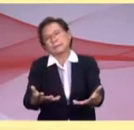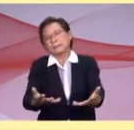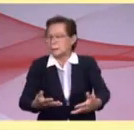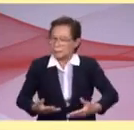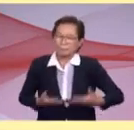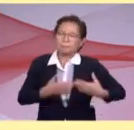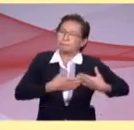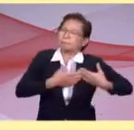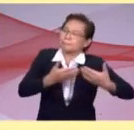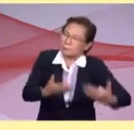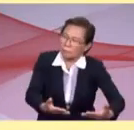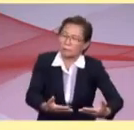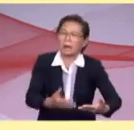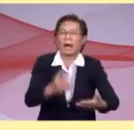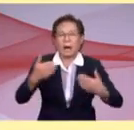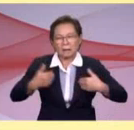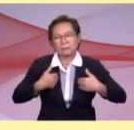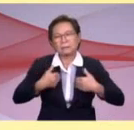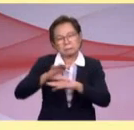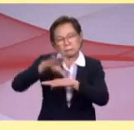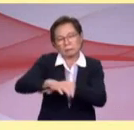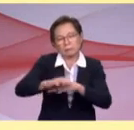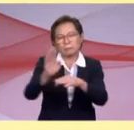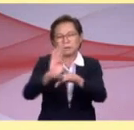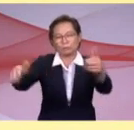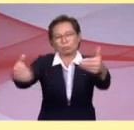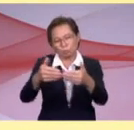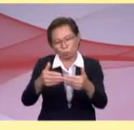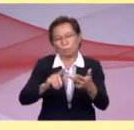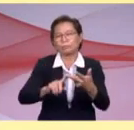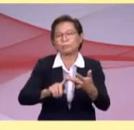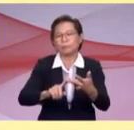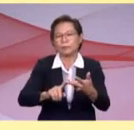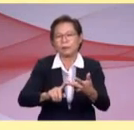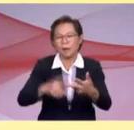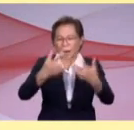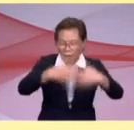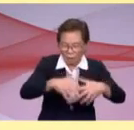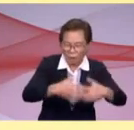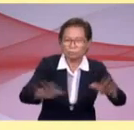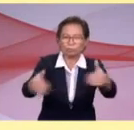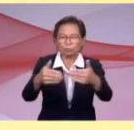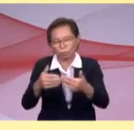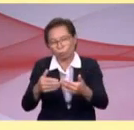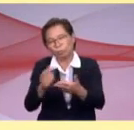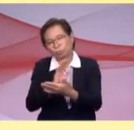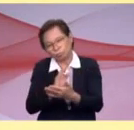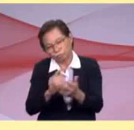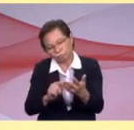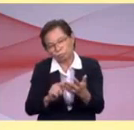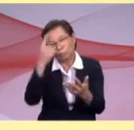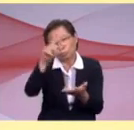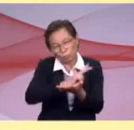yang terpaksa menutup perniagaan sementara waktu, ada yang terpaksa menutup perkilangan kilang mereka sementara waktu